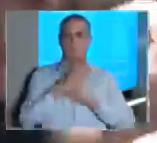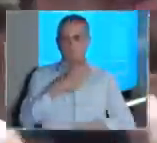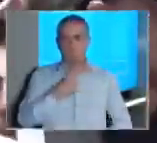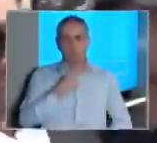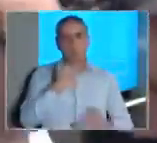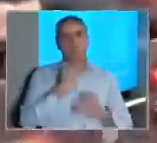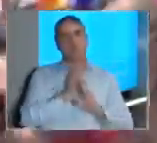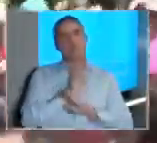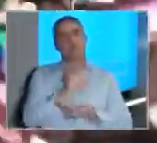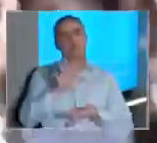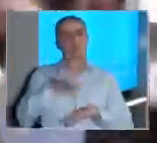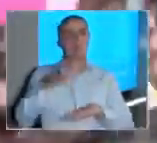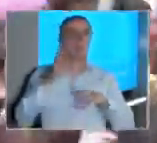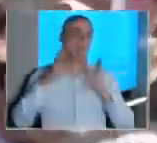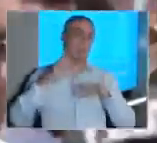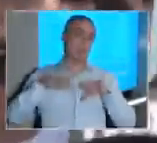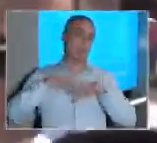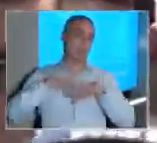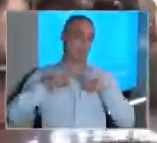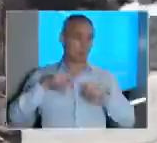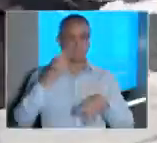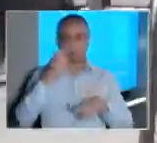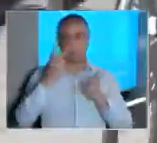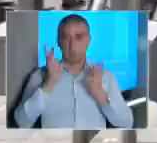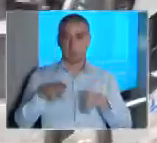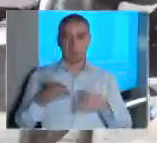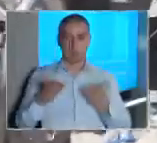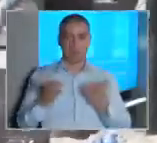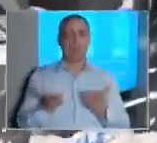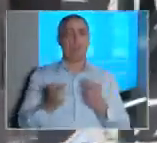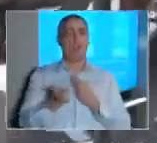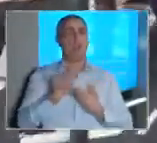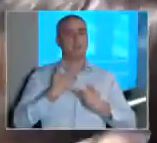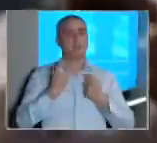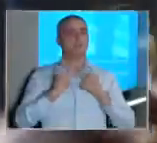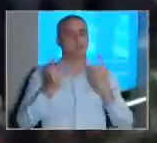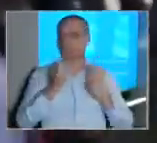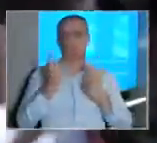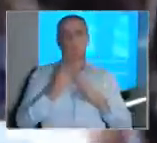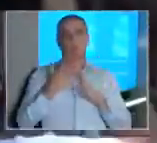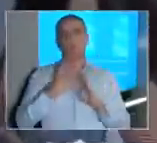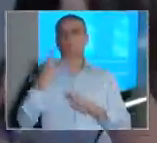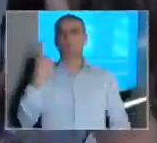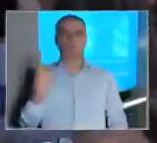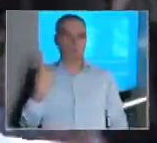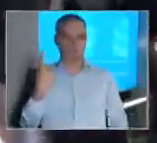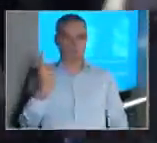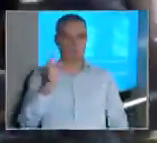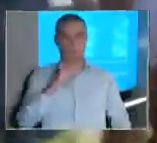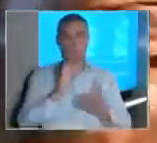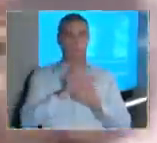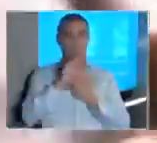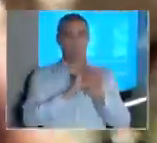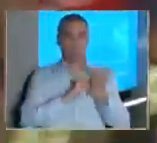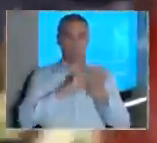שהפניתי תלמידים לגורמים מקצועיים וראיתי שזה אפשרי. קבלת האחר היא לא נחלת צד אחד. ואילו חברו